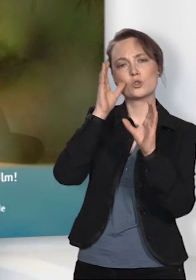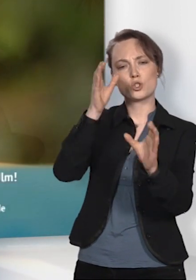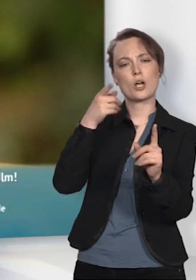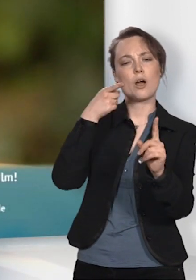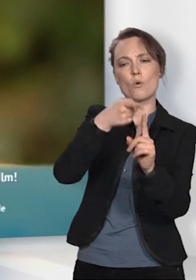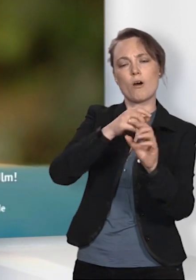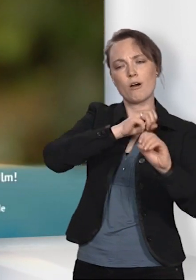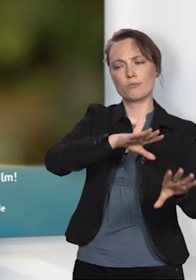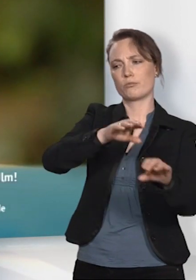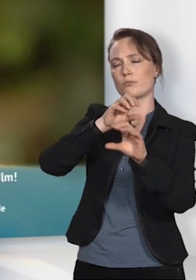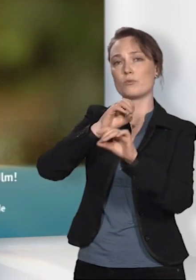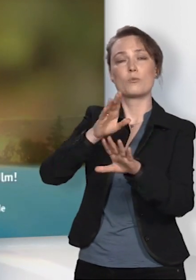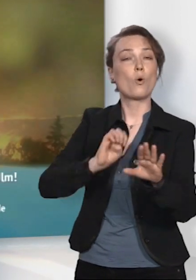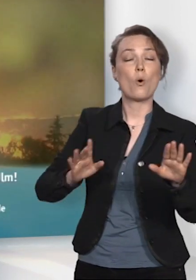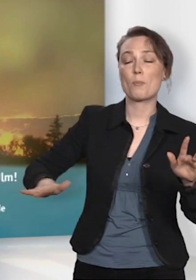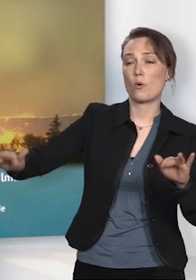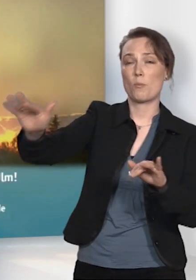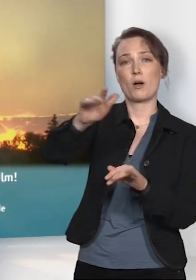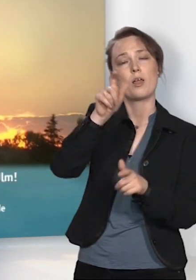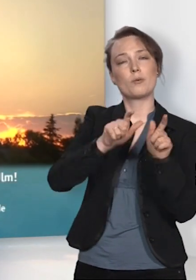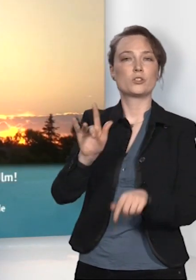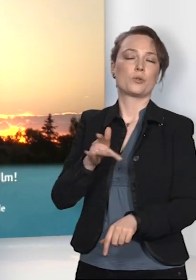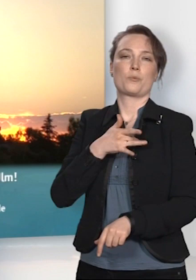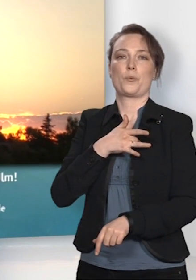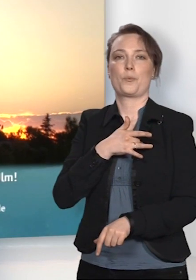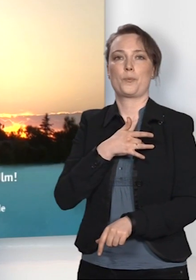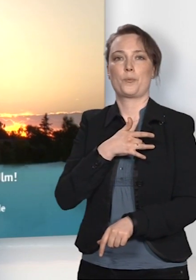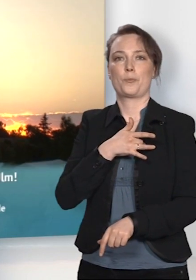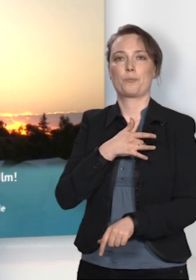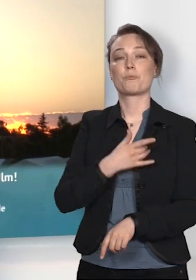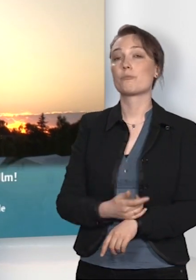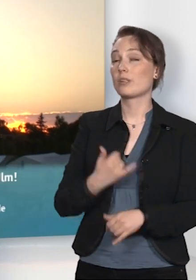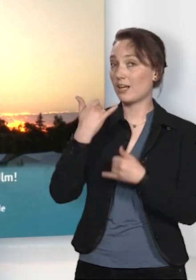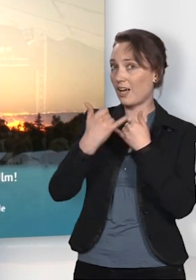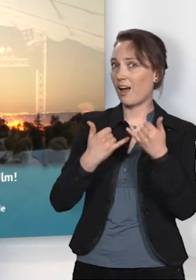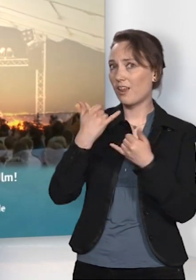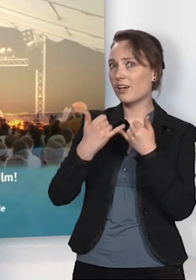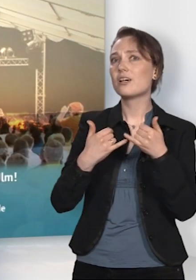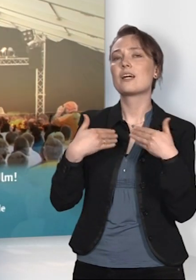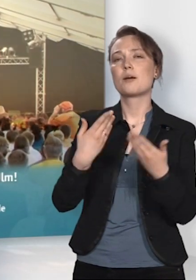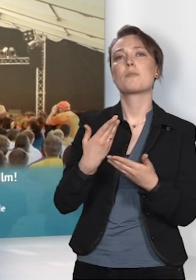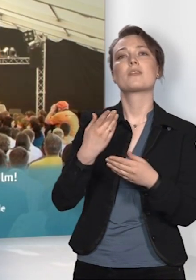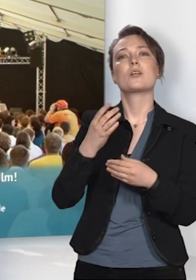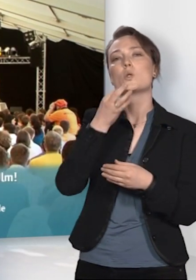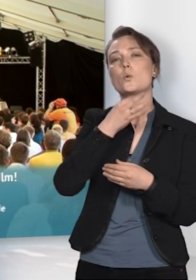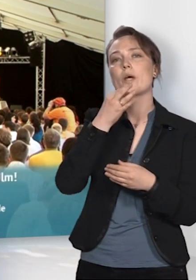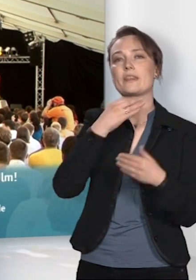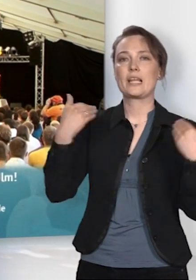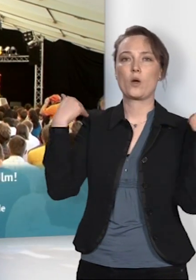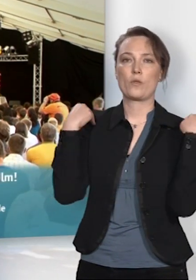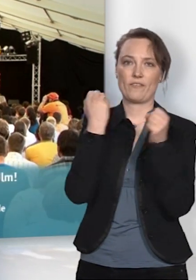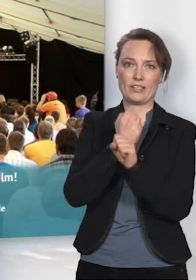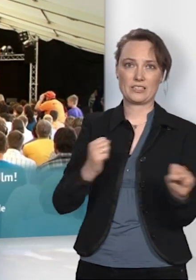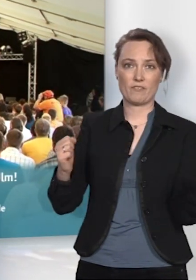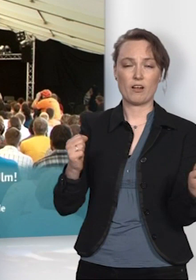und Menschen europaweit berührt. Zum jährlich stattfindenden Jugenddiakonie-Festival heißen die Zieglerschen Hunderte